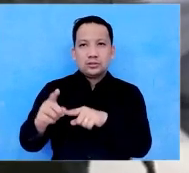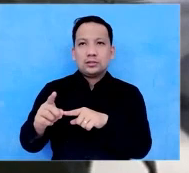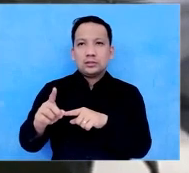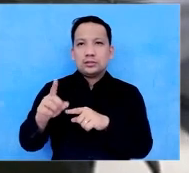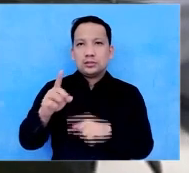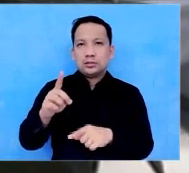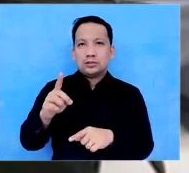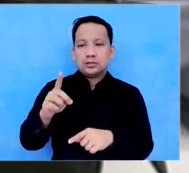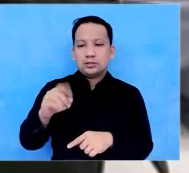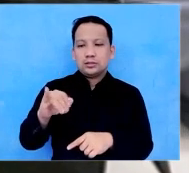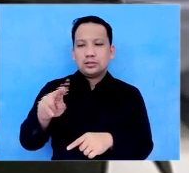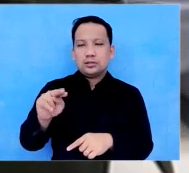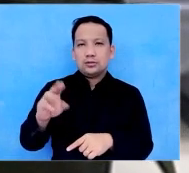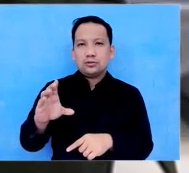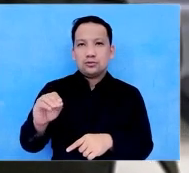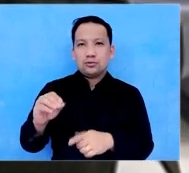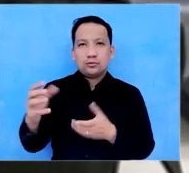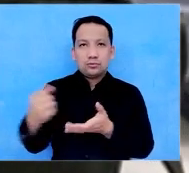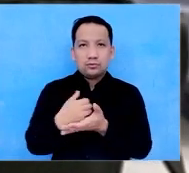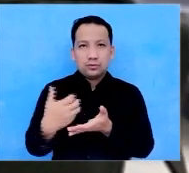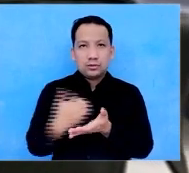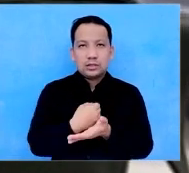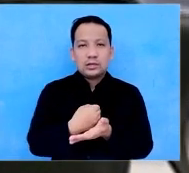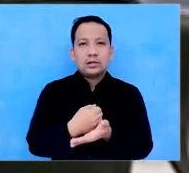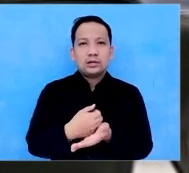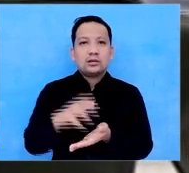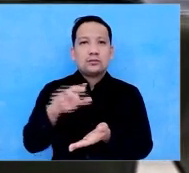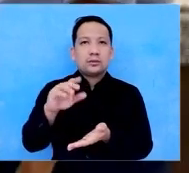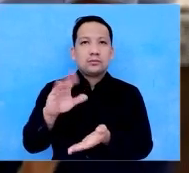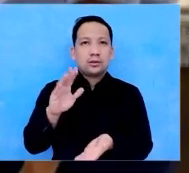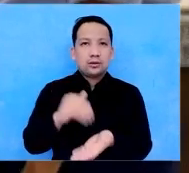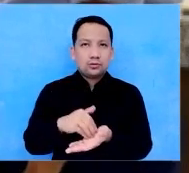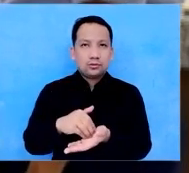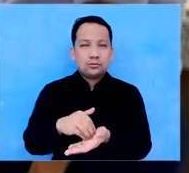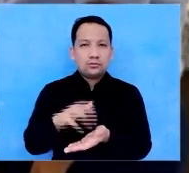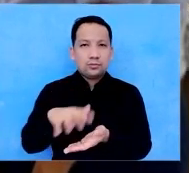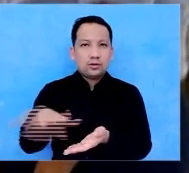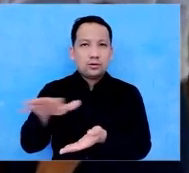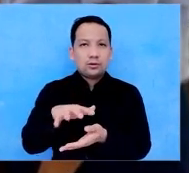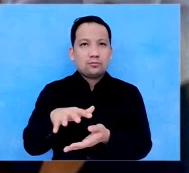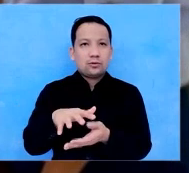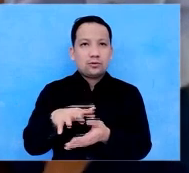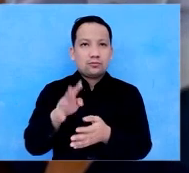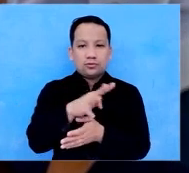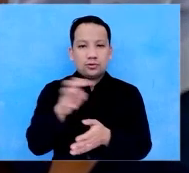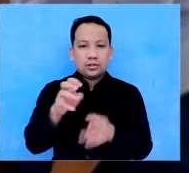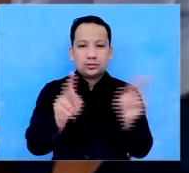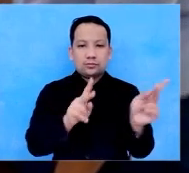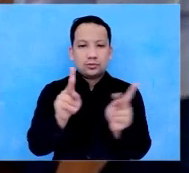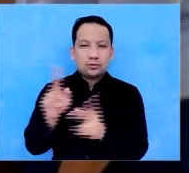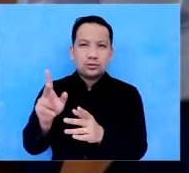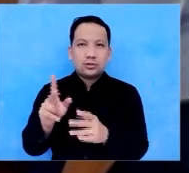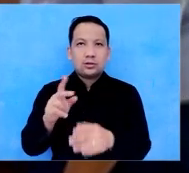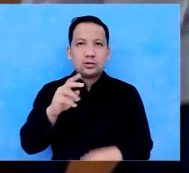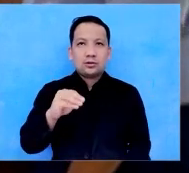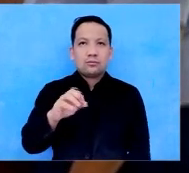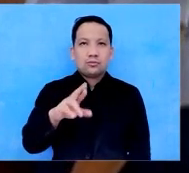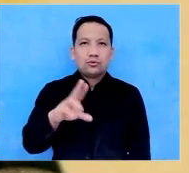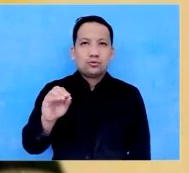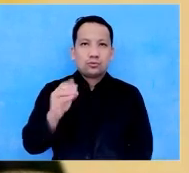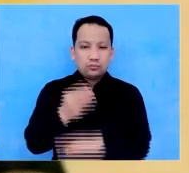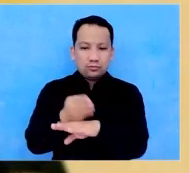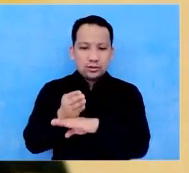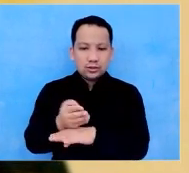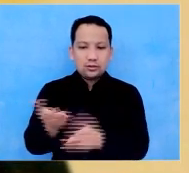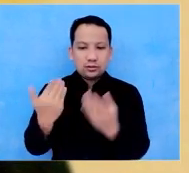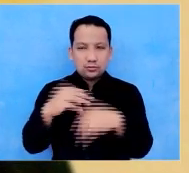pa dahil sa pangungulekta ng 15,000 piso sa 400 residente ng Morong Bataan para sumali